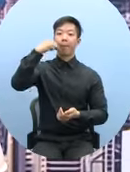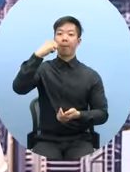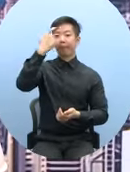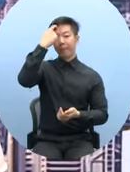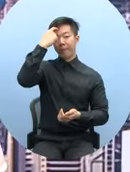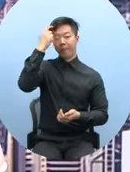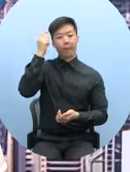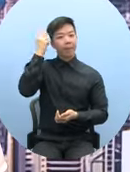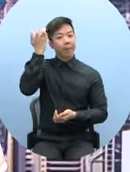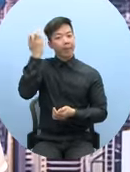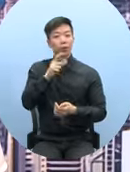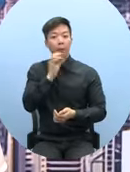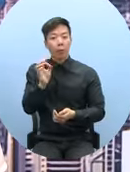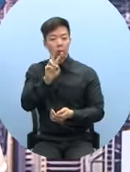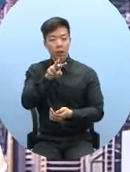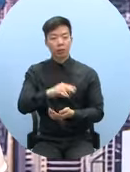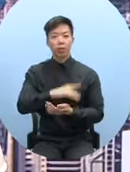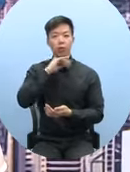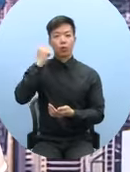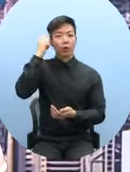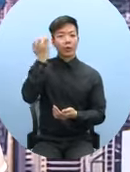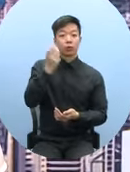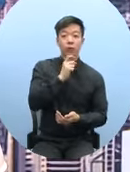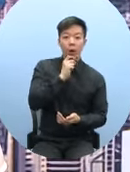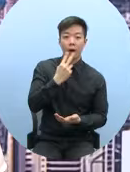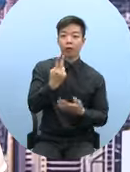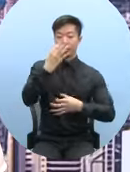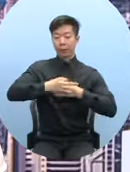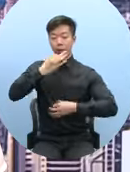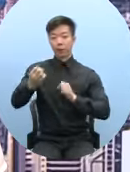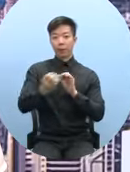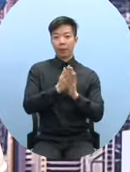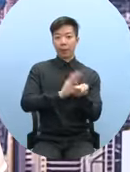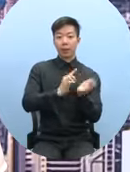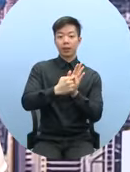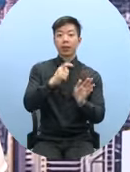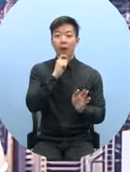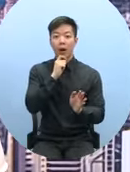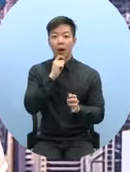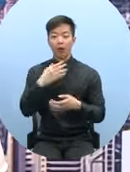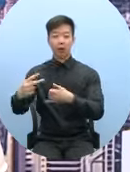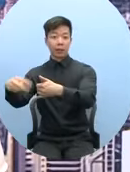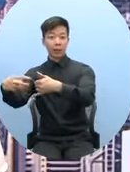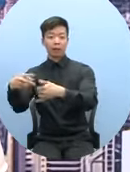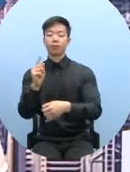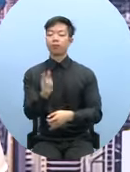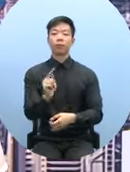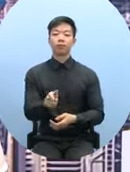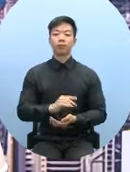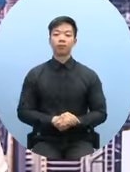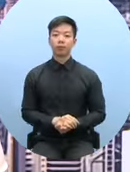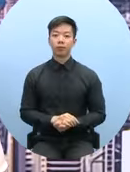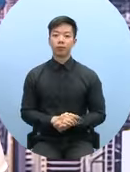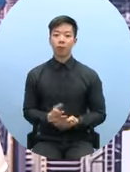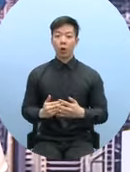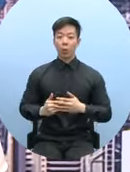温嘅檢查啦。如果有發燒或者係佢哋有呼吸道嘅感染症狀嘅時候咧，就唔會進行呢個產檢